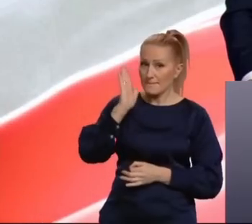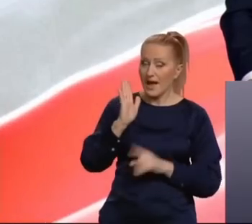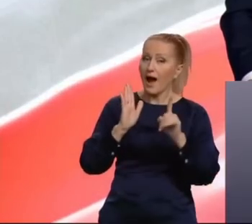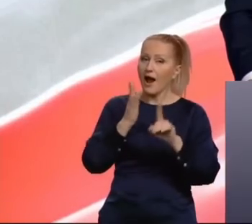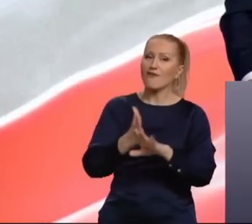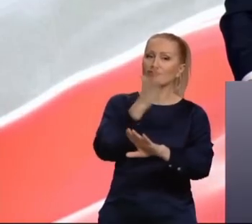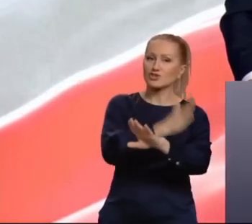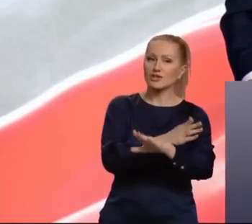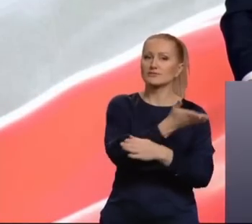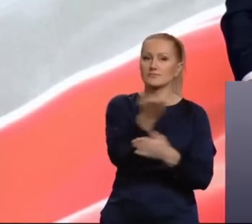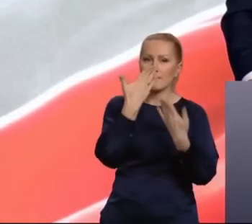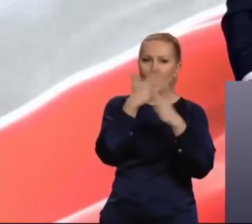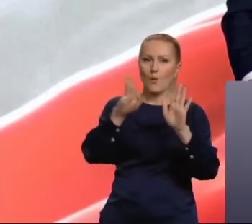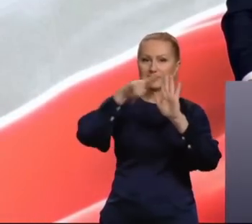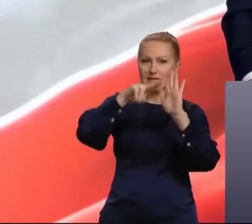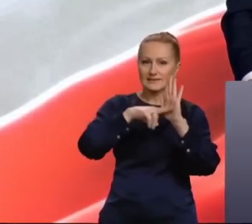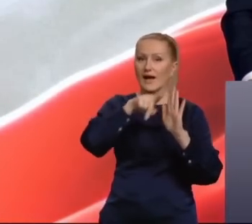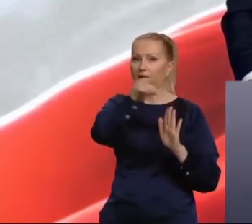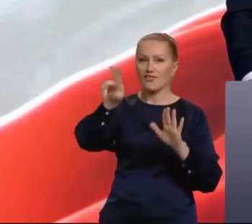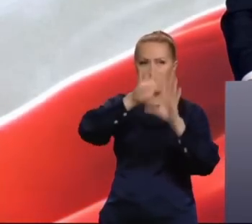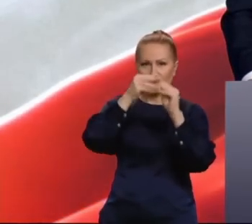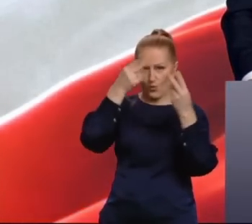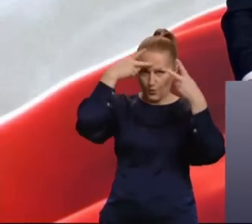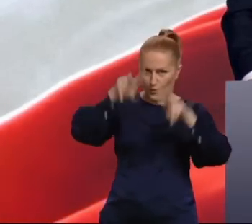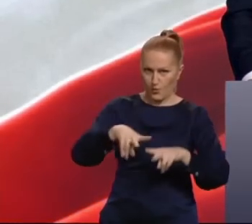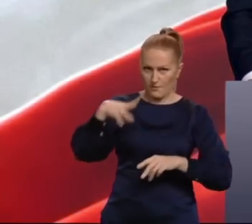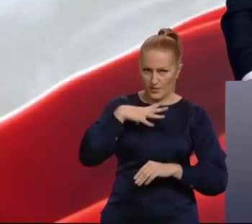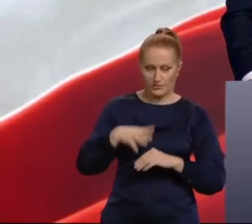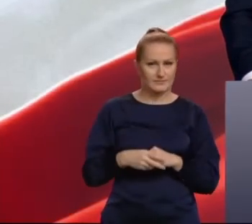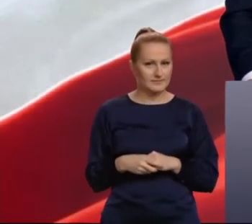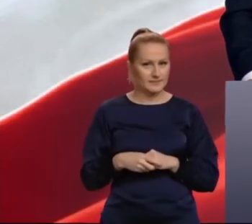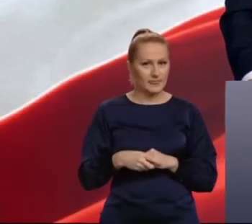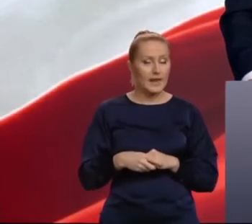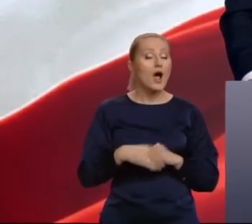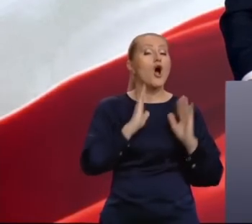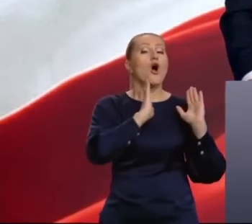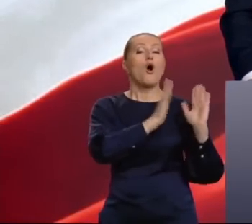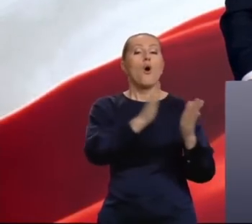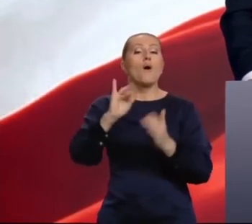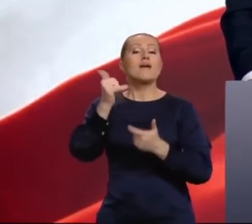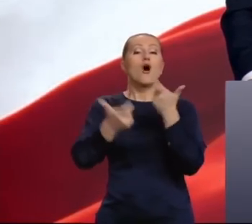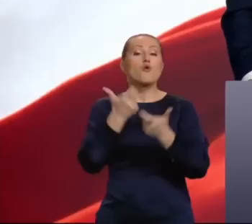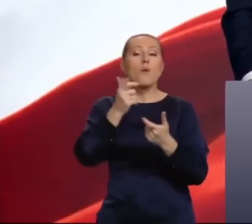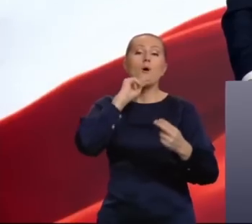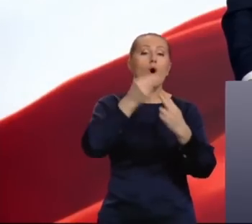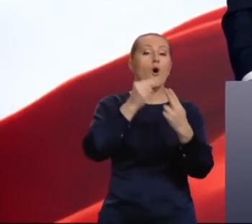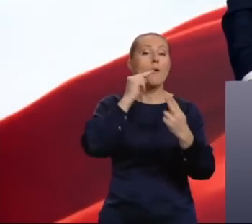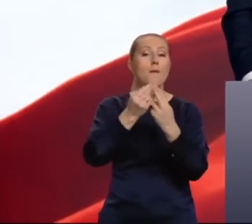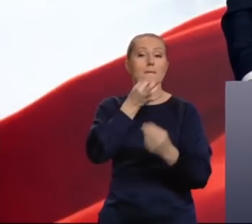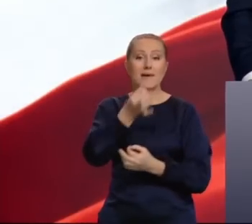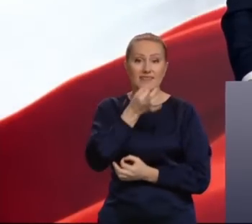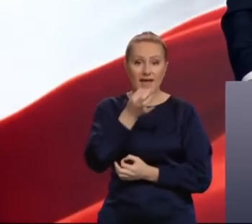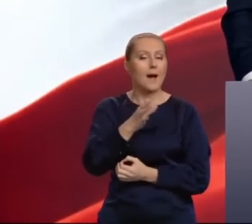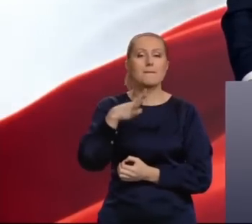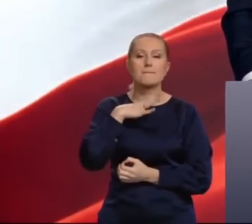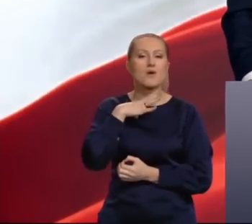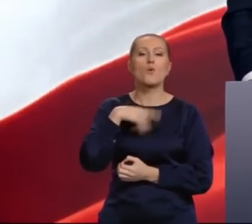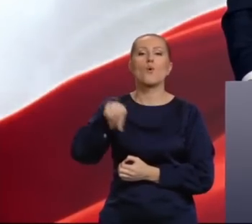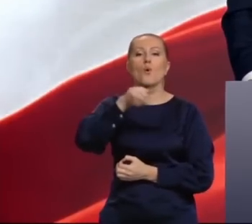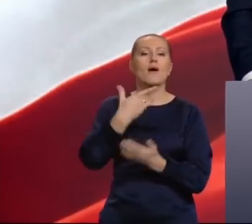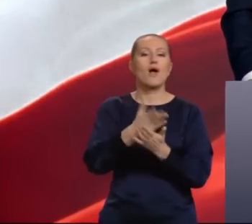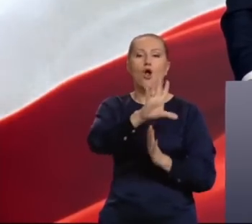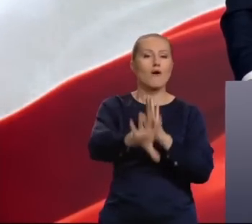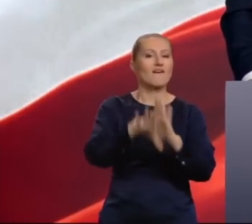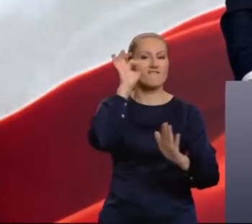zaakceptowały wszystkie komitety wyborcze. Kolejność, w której poszczególni uczestnicy debaty będą odpowiadać na pytania, została przydzielona w wyniku